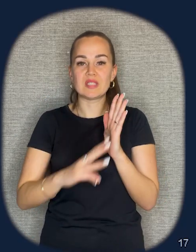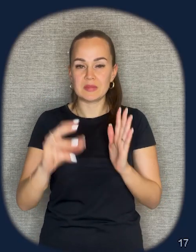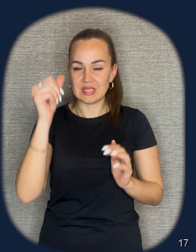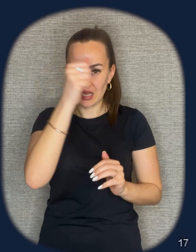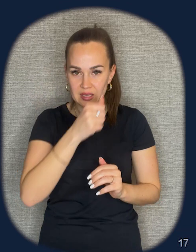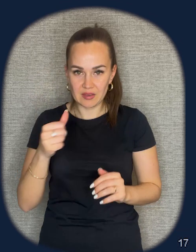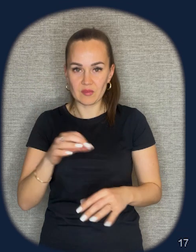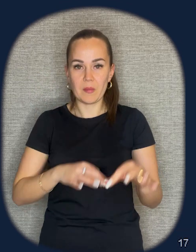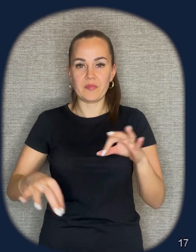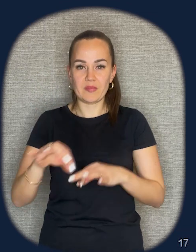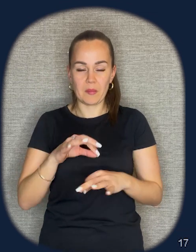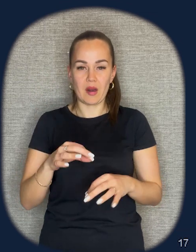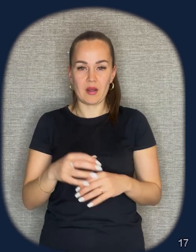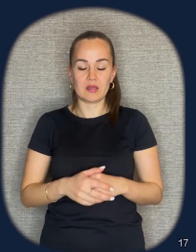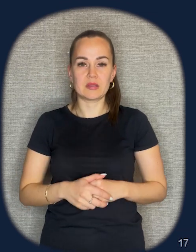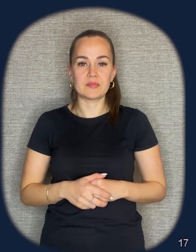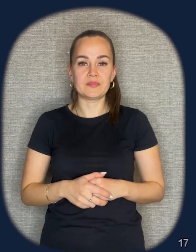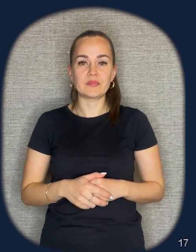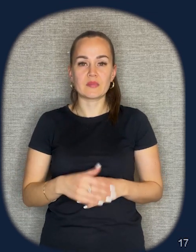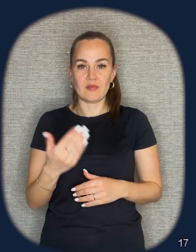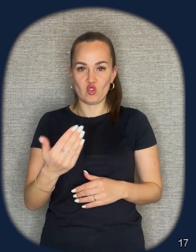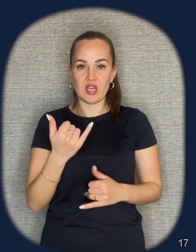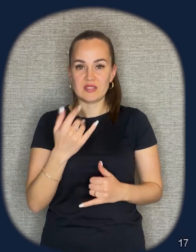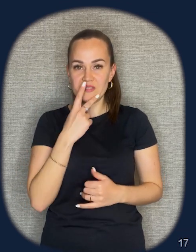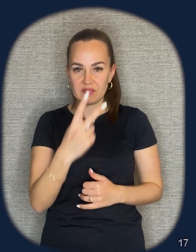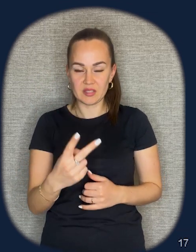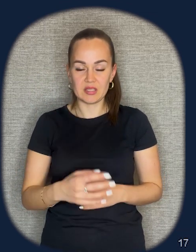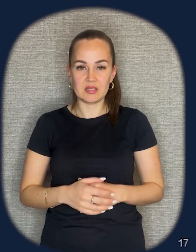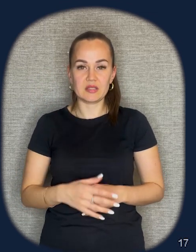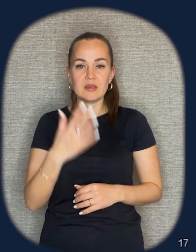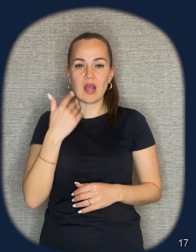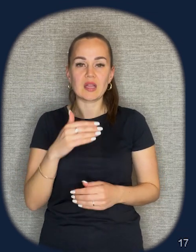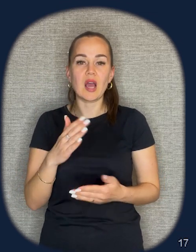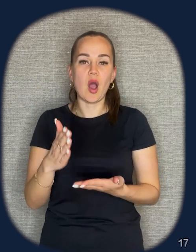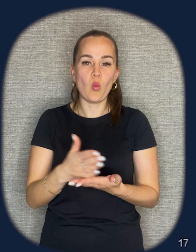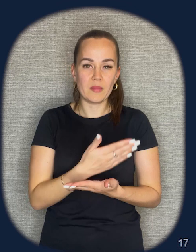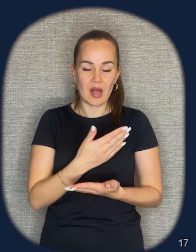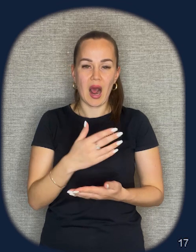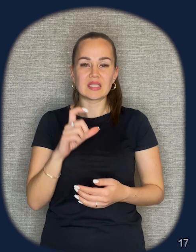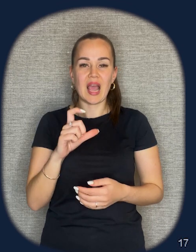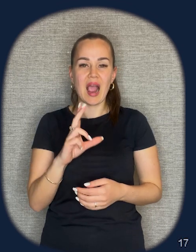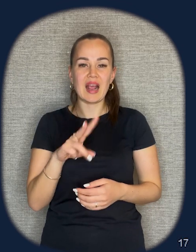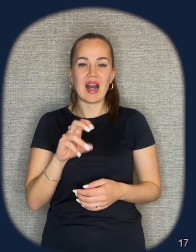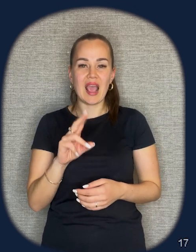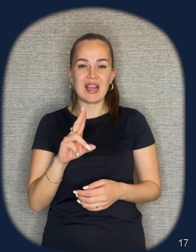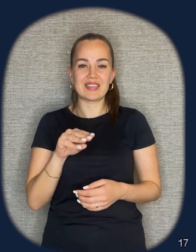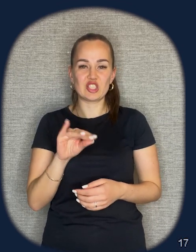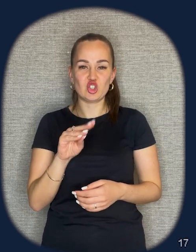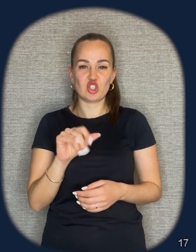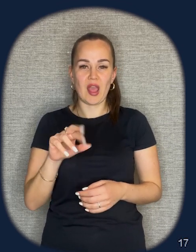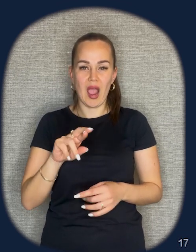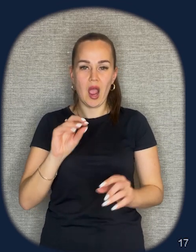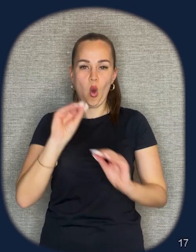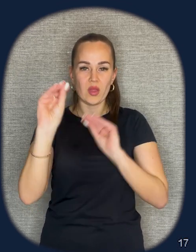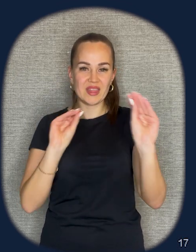его Реконструкции в 1880 годах проект архитектора гликина Вот мы с вами видим когда убиралась